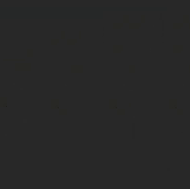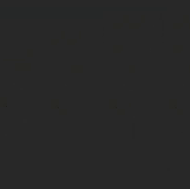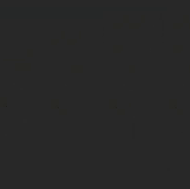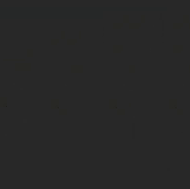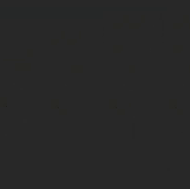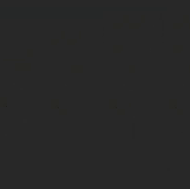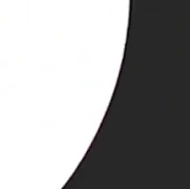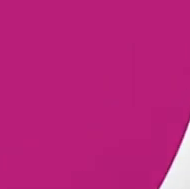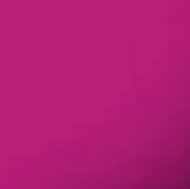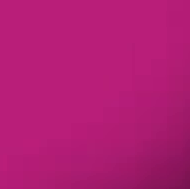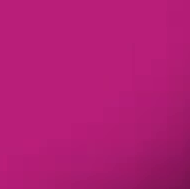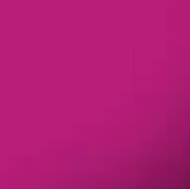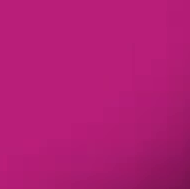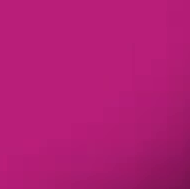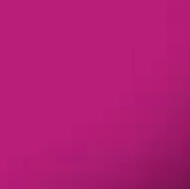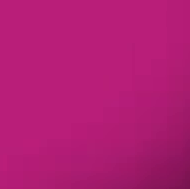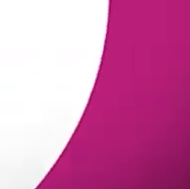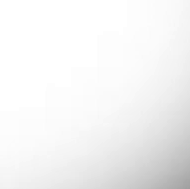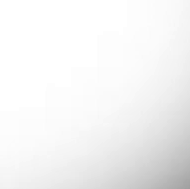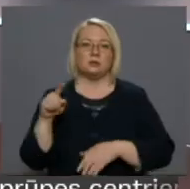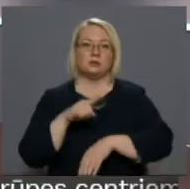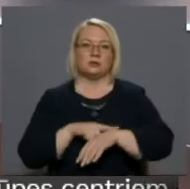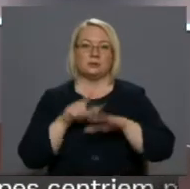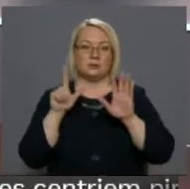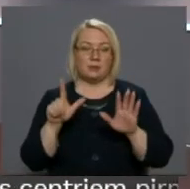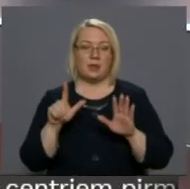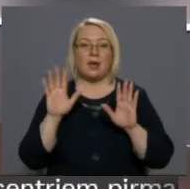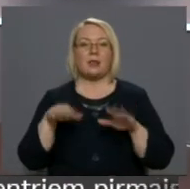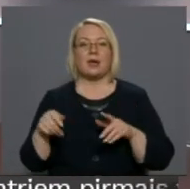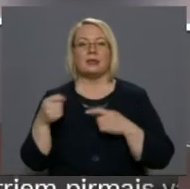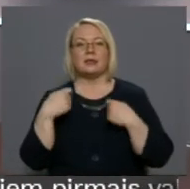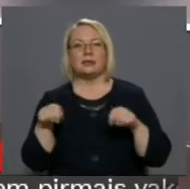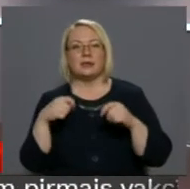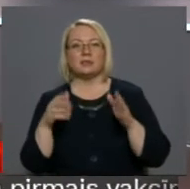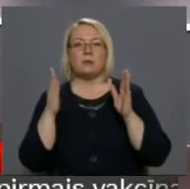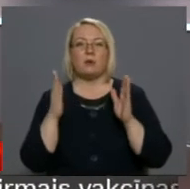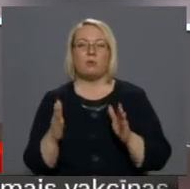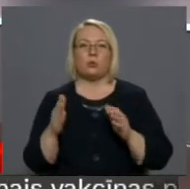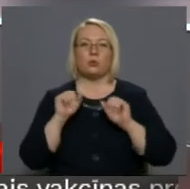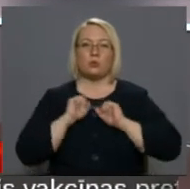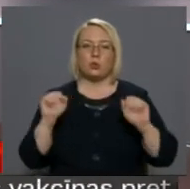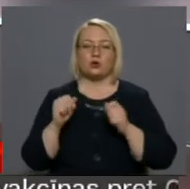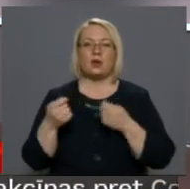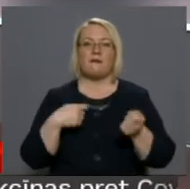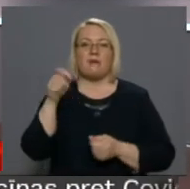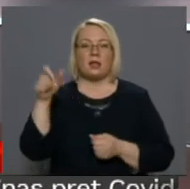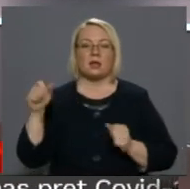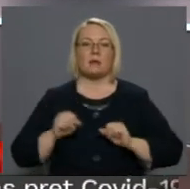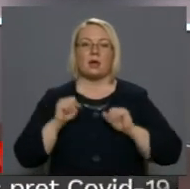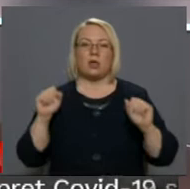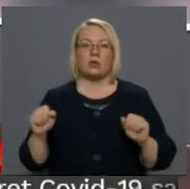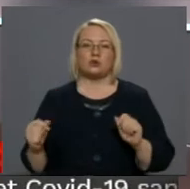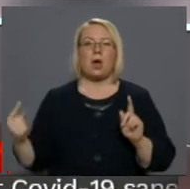Re! Viss ēters ir te! Lai tirdzniecība būtu droša, veikalniekiem tagad jānodrošina